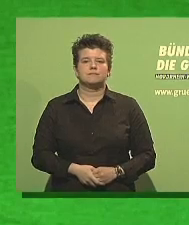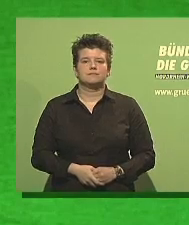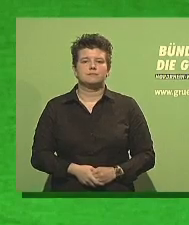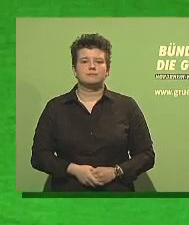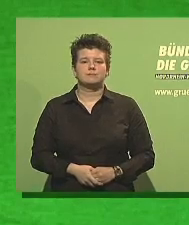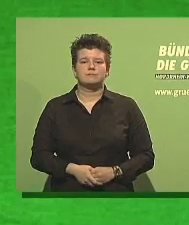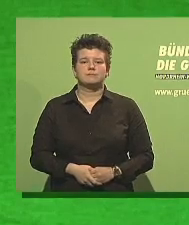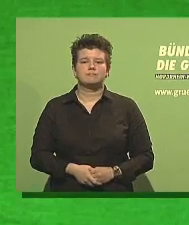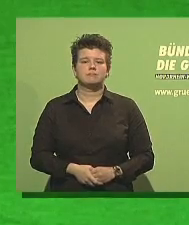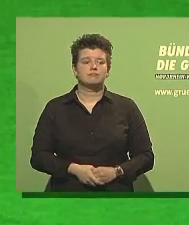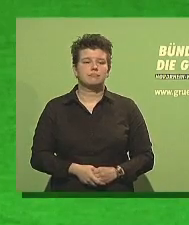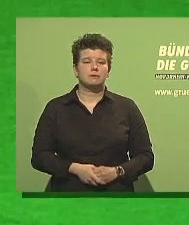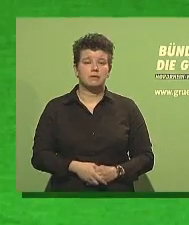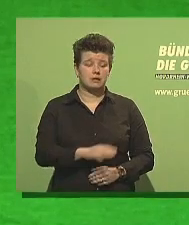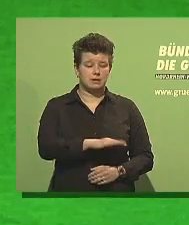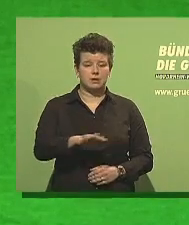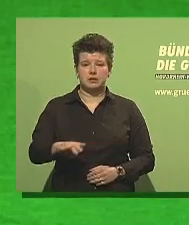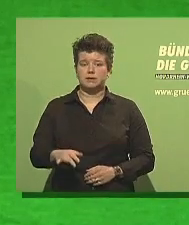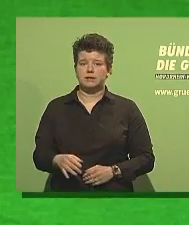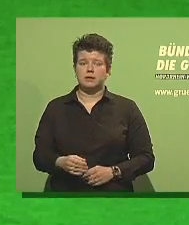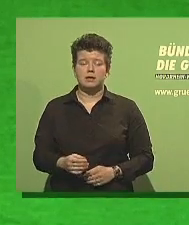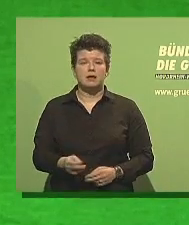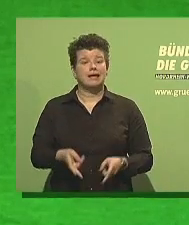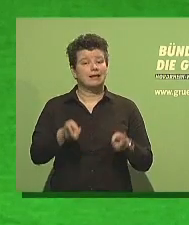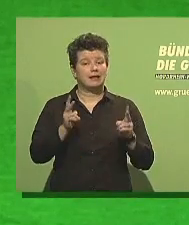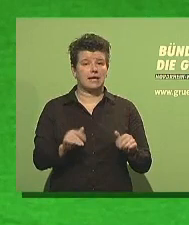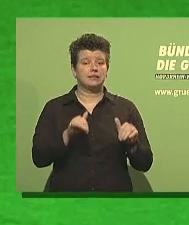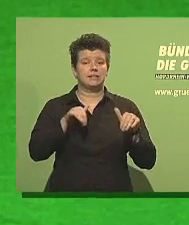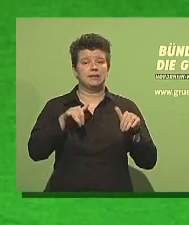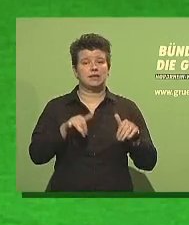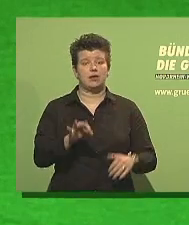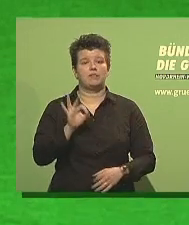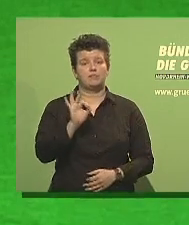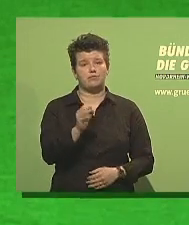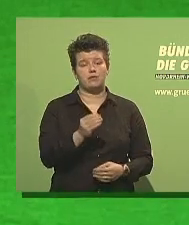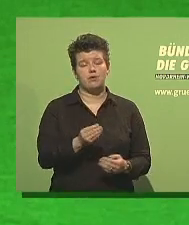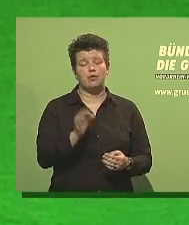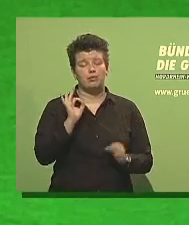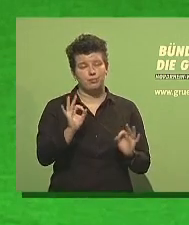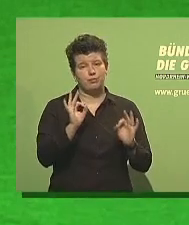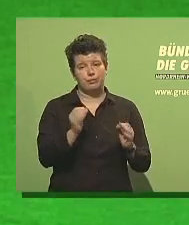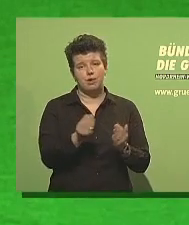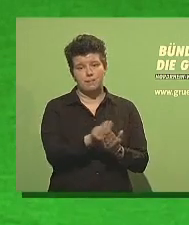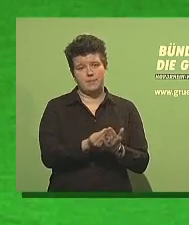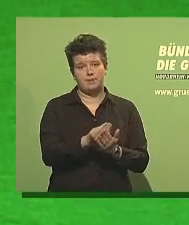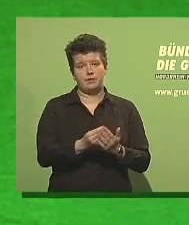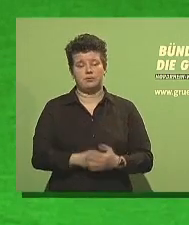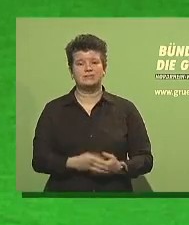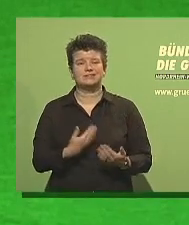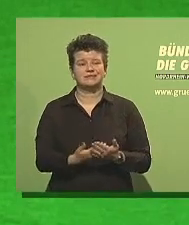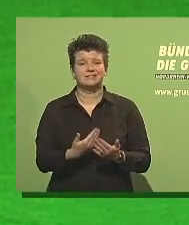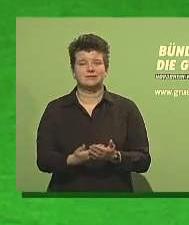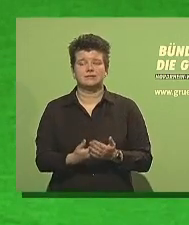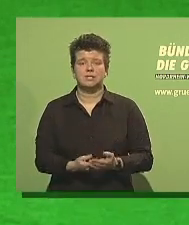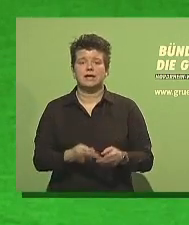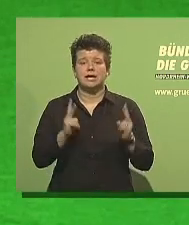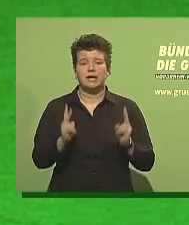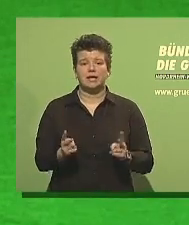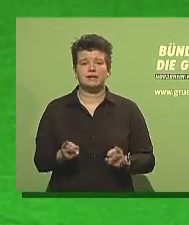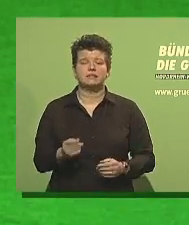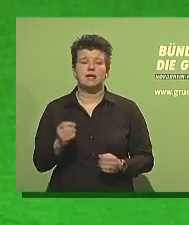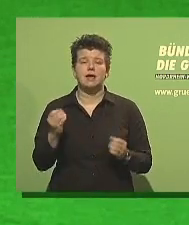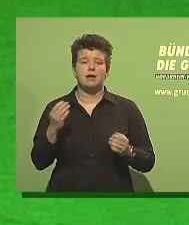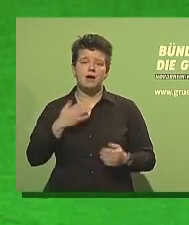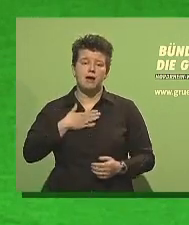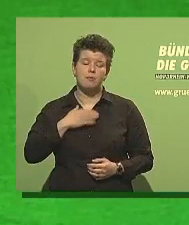Kinder haben ein Recht auf gute Bildung. Deswegen halten wir am Rechtsanspruch auf Kinderbetreuung fest. Und